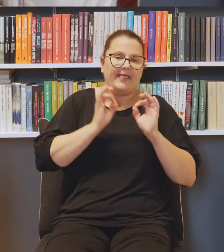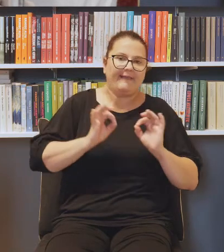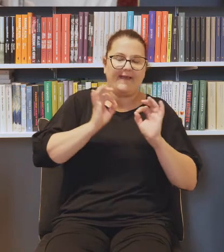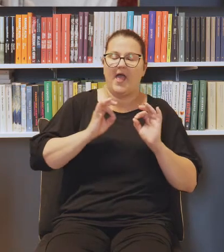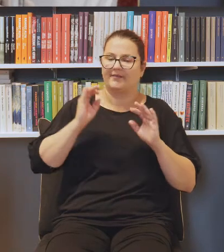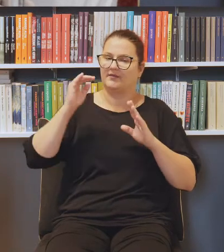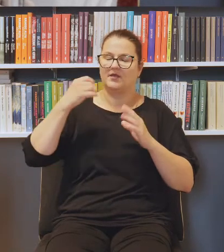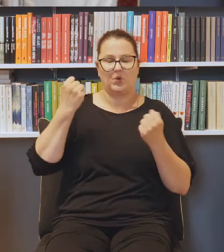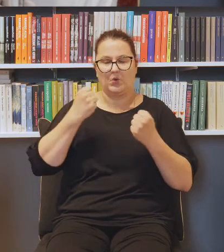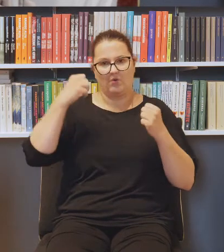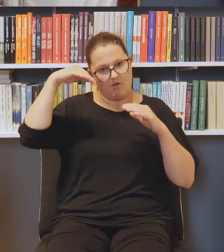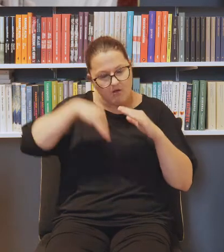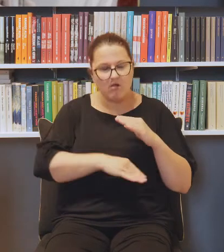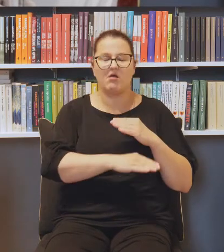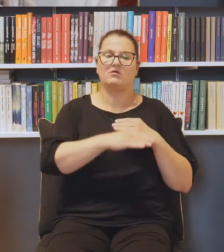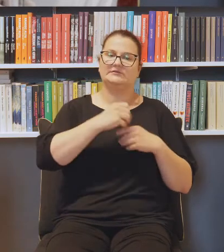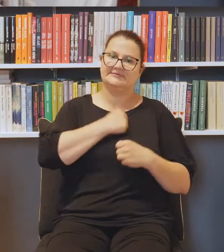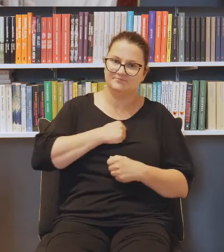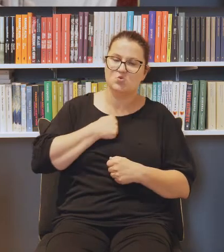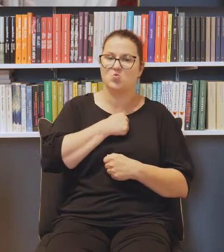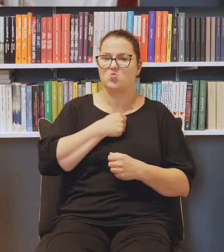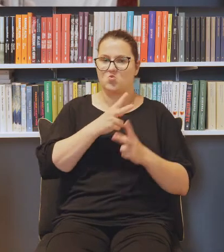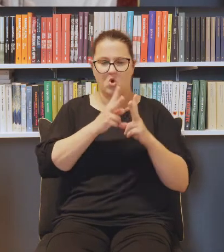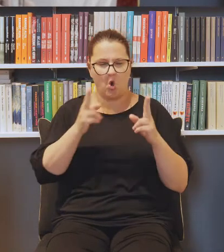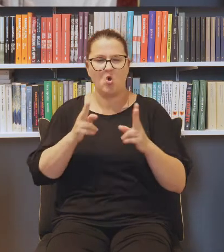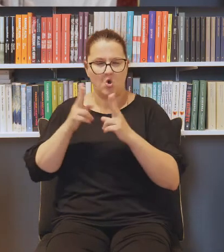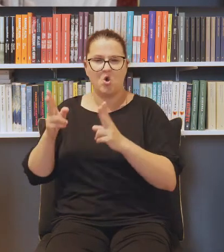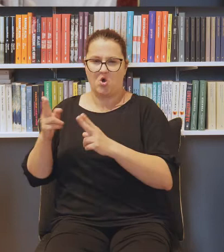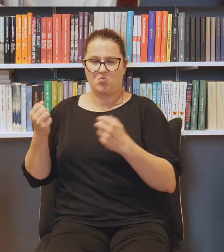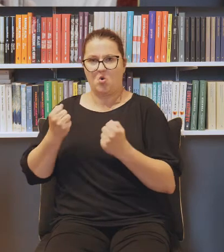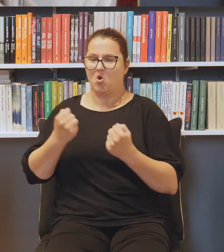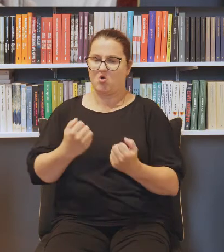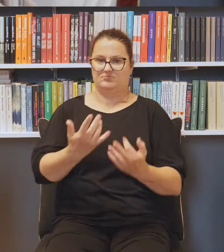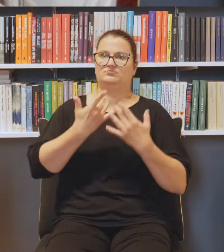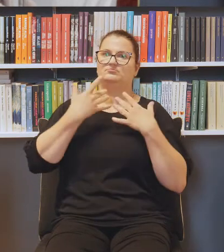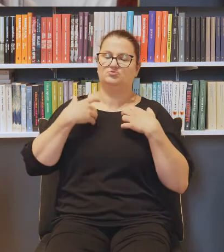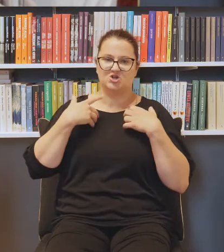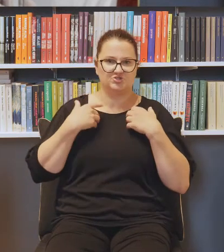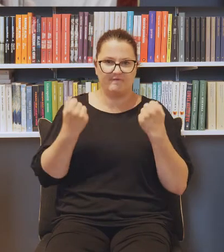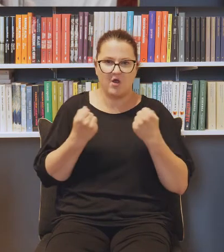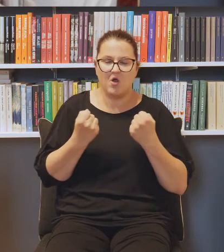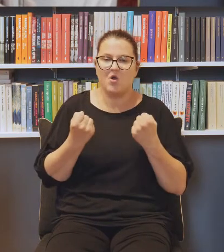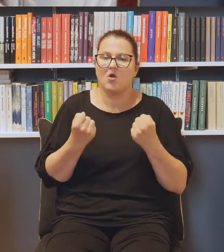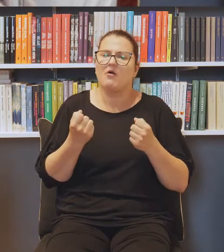jakie doły mentalne i ona jakby wszystko mocno przeżywa, nawet ma takie stany,